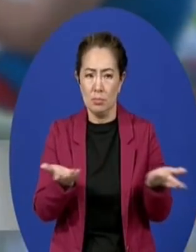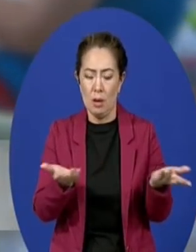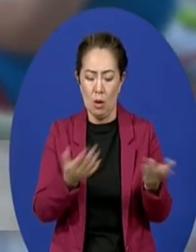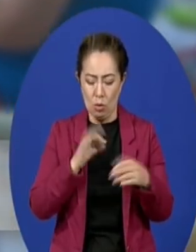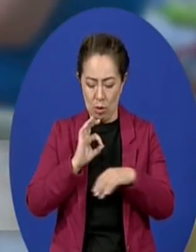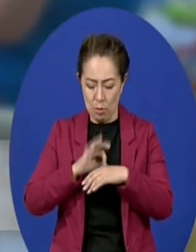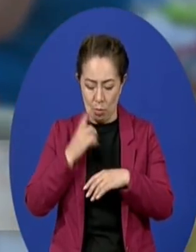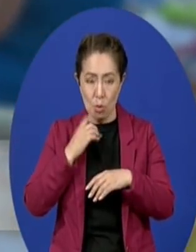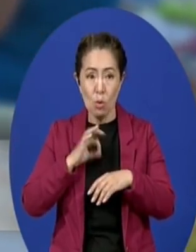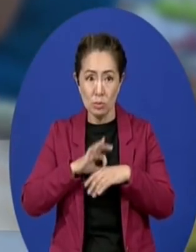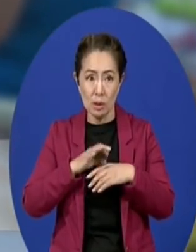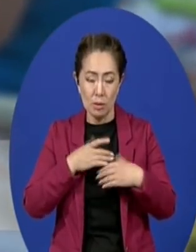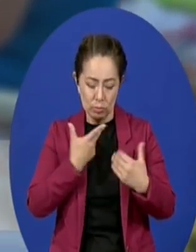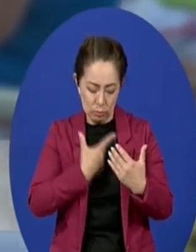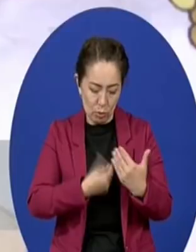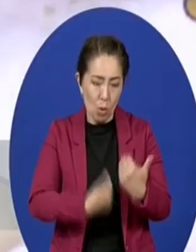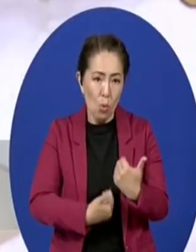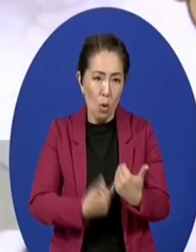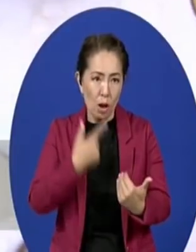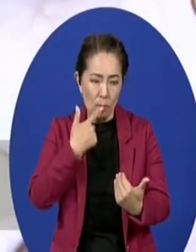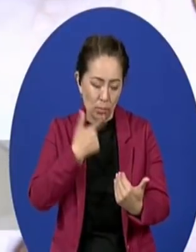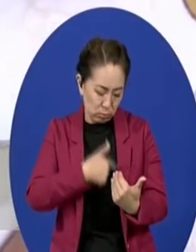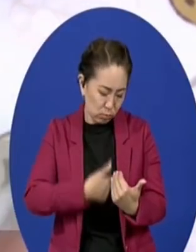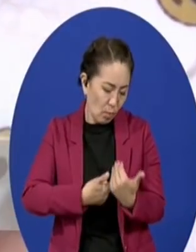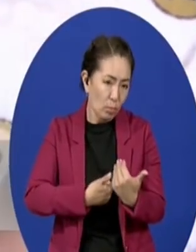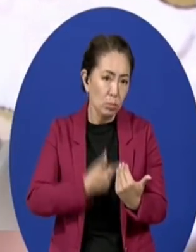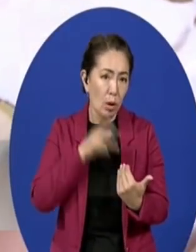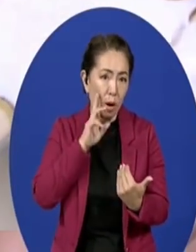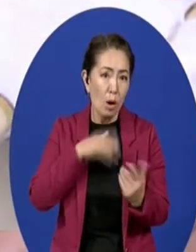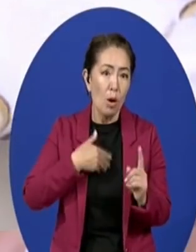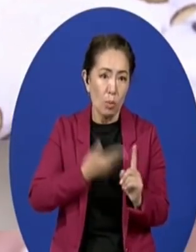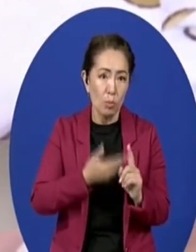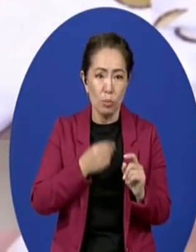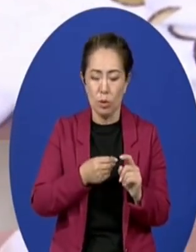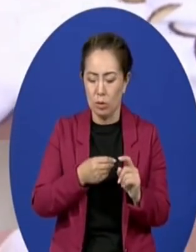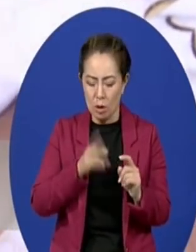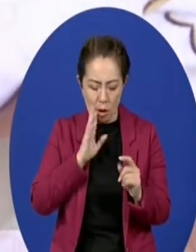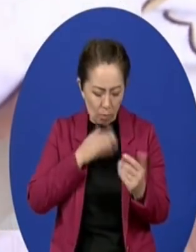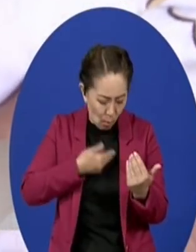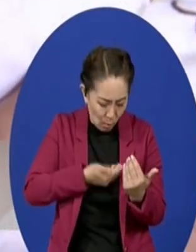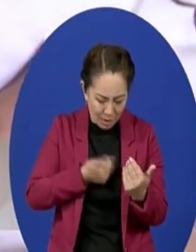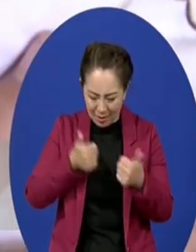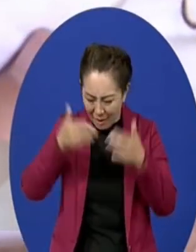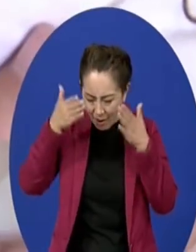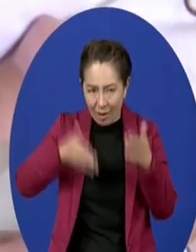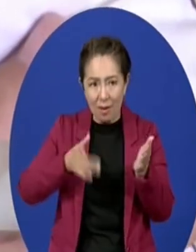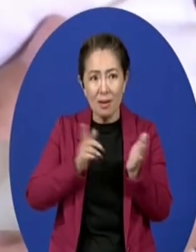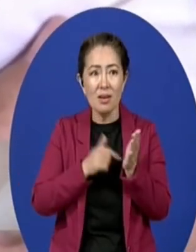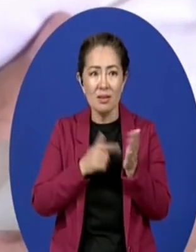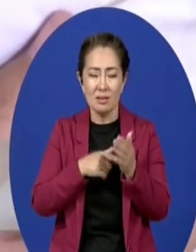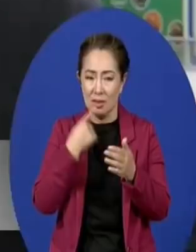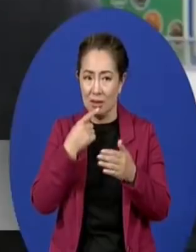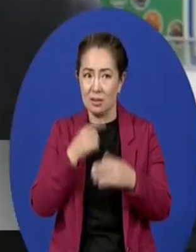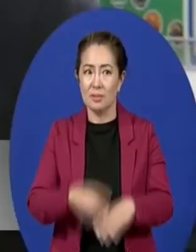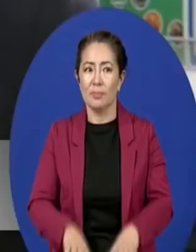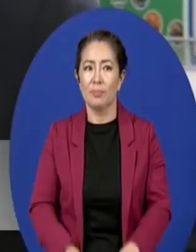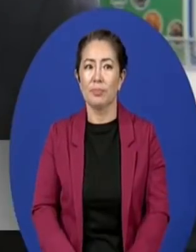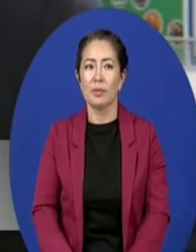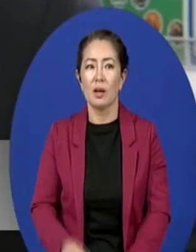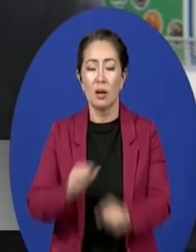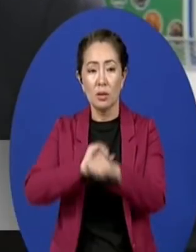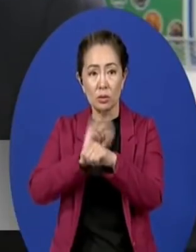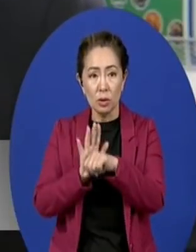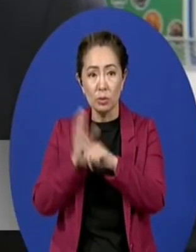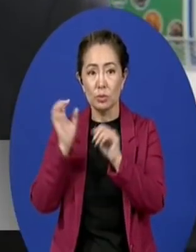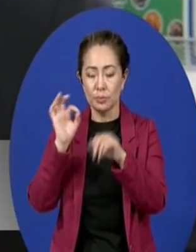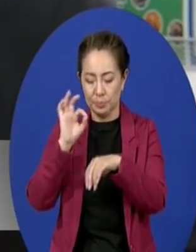халдвар авсан их хүүхдээ ихэнх зүгээр хооллож болно. Гэхдээ хэд хэдэн зүйл анхаарах шаардлагатайг судлаач ярьж байна.